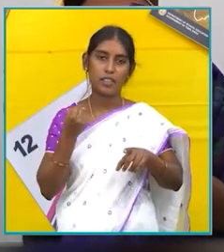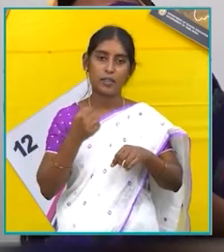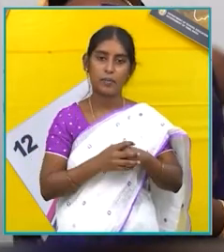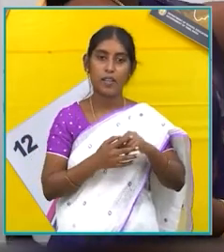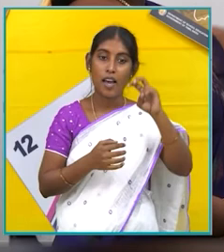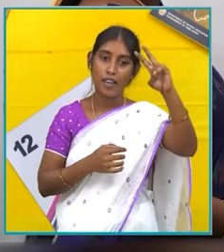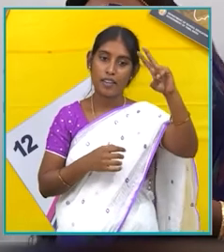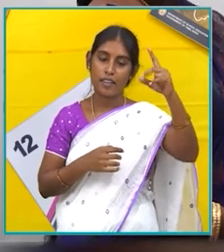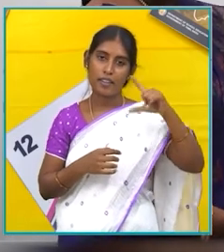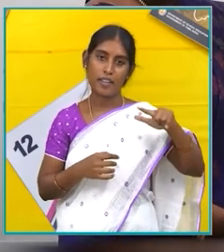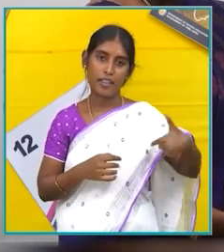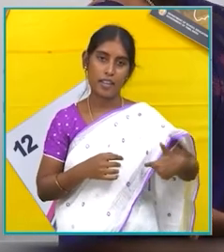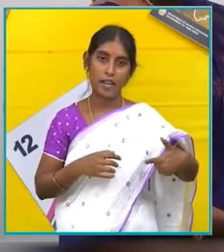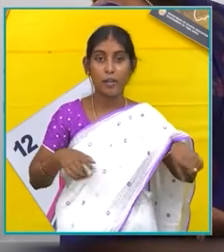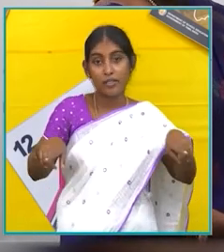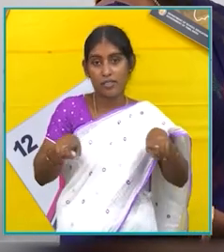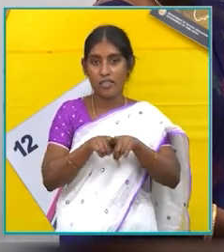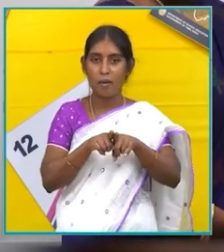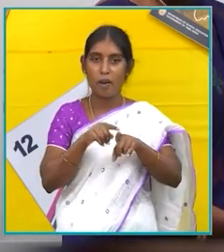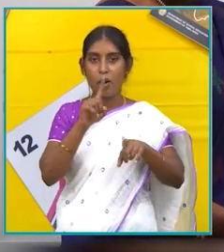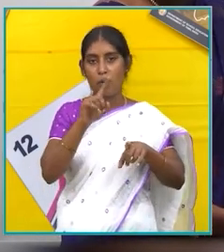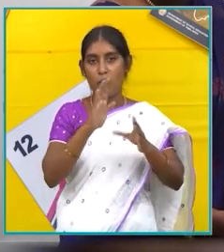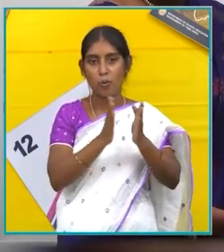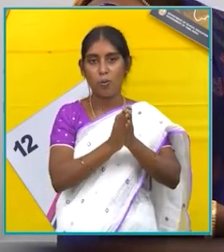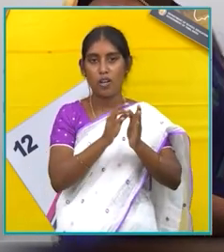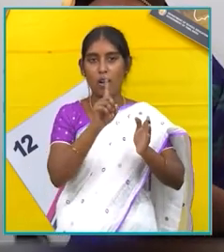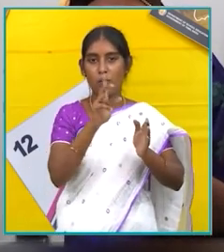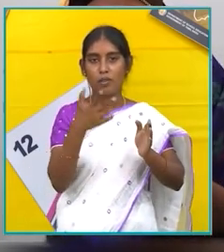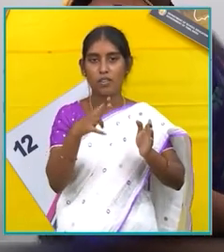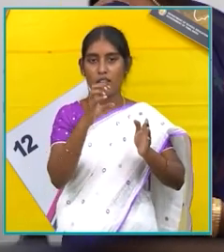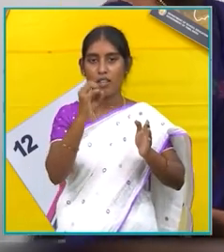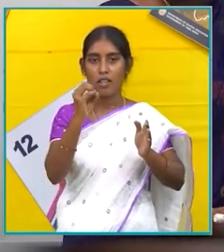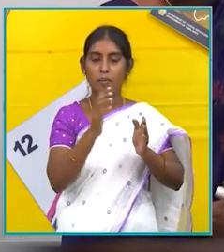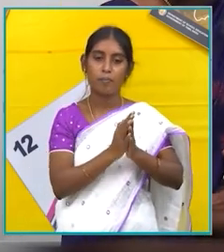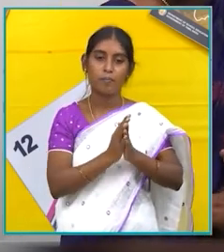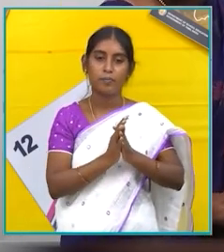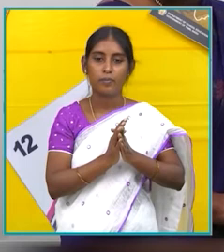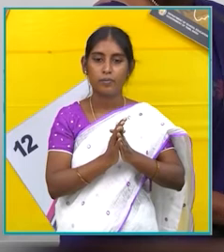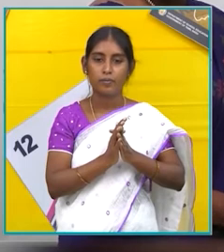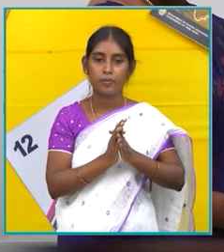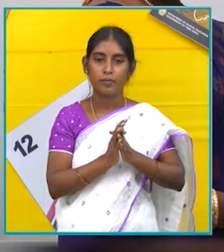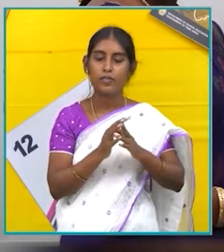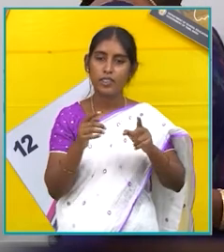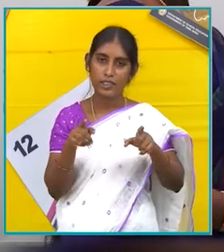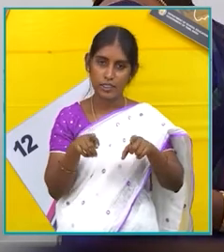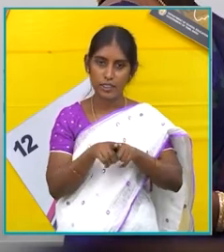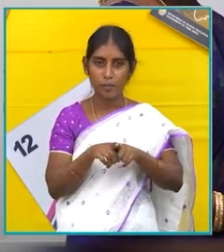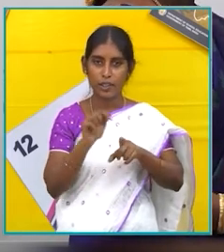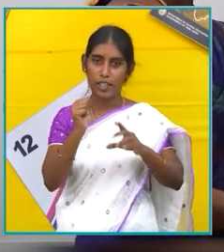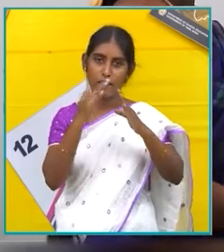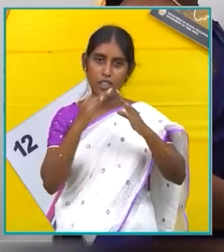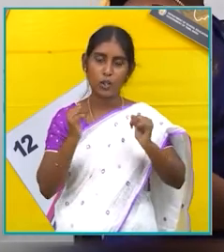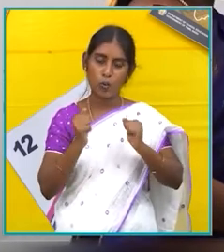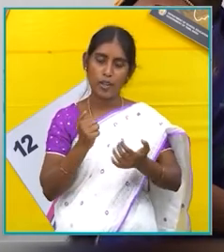2 7 ஒரே பக்கத்தில் அமைந்த வெளிக்கோணங்கள், அதை கூட்டும் போது நமக்கு என்ன டிகிரி கிடைக்கும்? 180 டிகிரி. இது வந்து நீங்கள் வீட்டில்